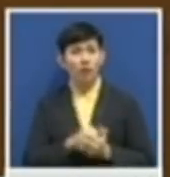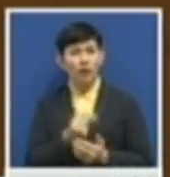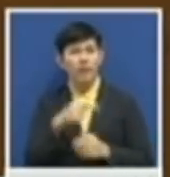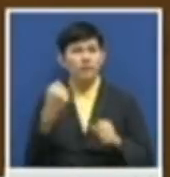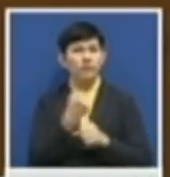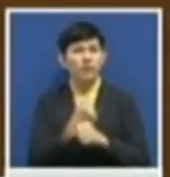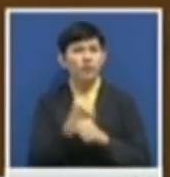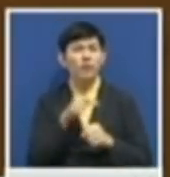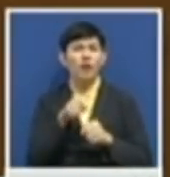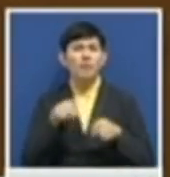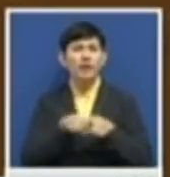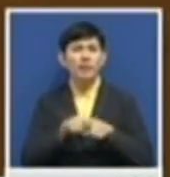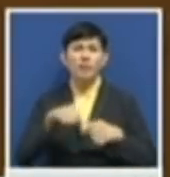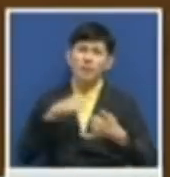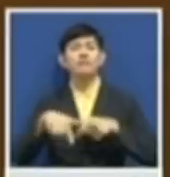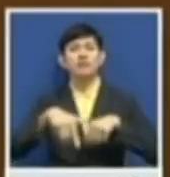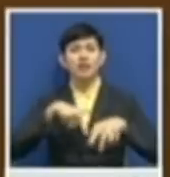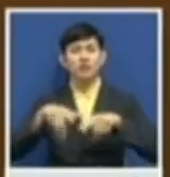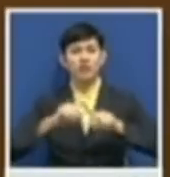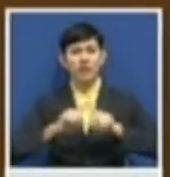ซ้อมดูหนังมากไปหรือเปล่าน